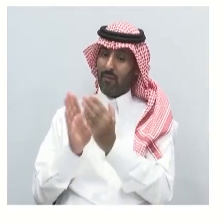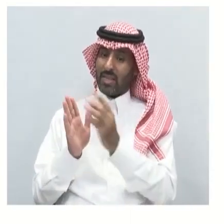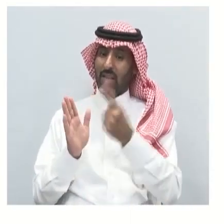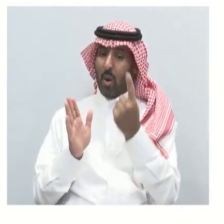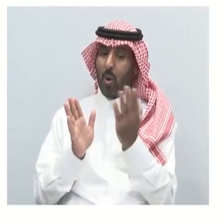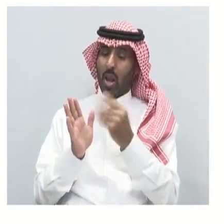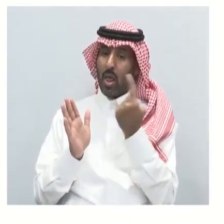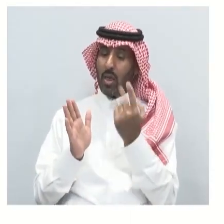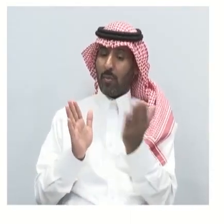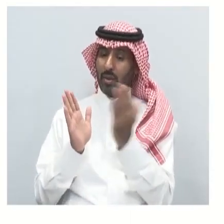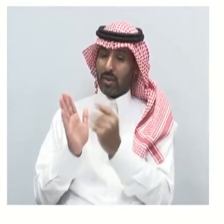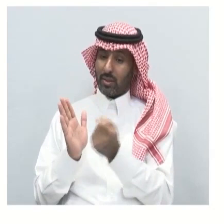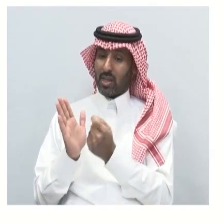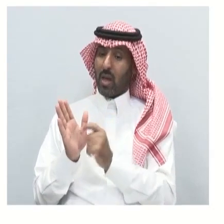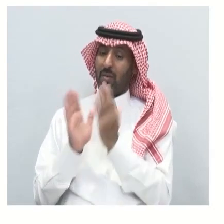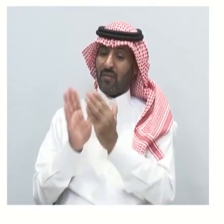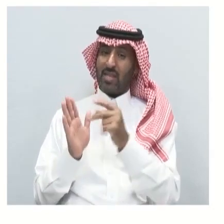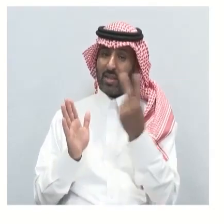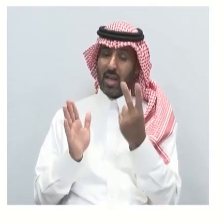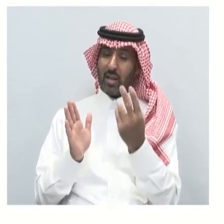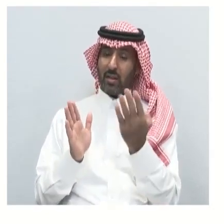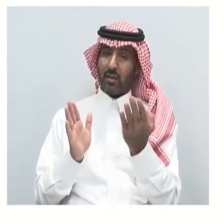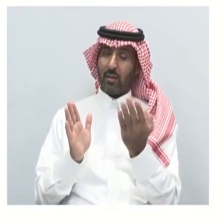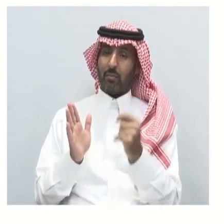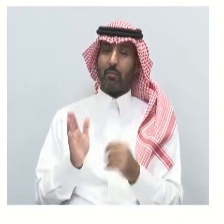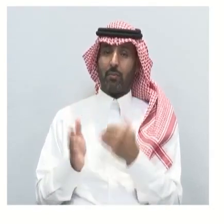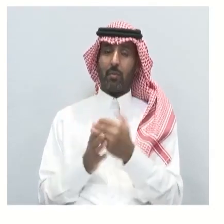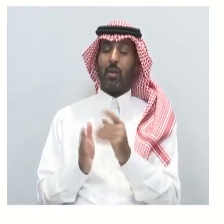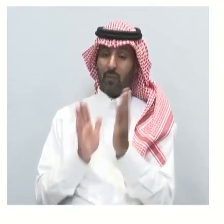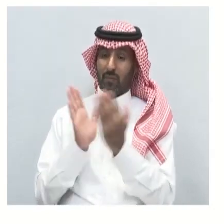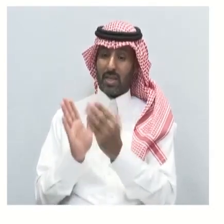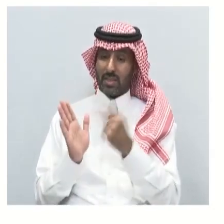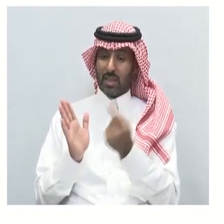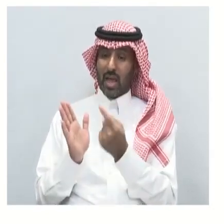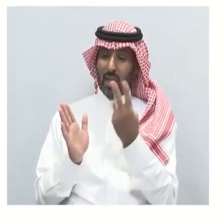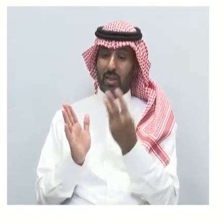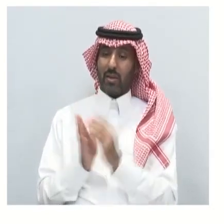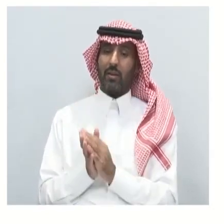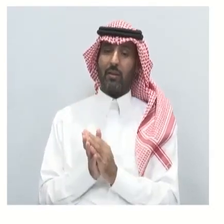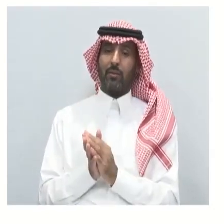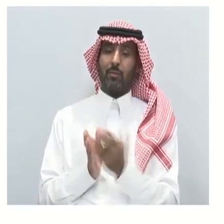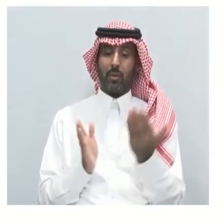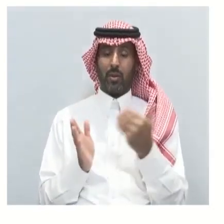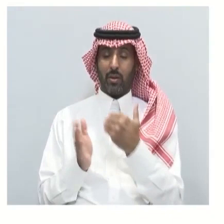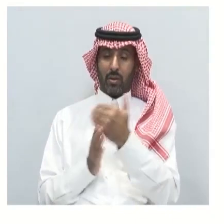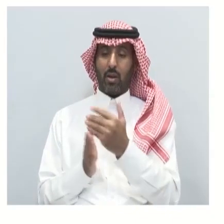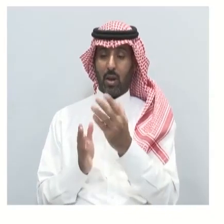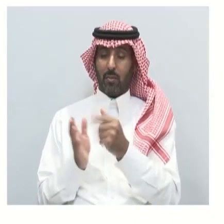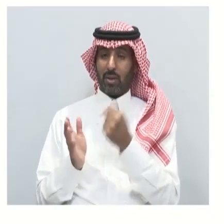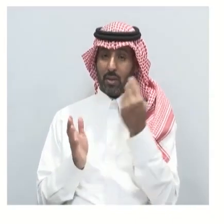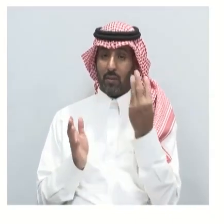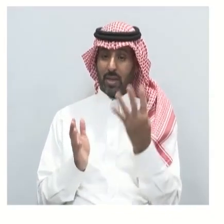ذلك يقوم باعداد الفصل الثاني بعد ذلك يقوم باعداد الفصل الثالث و بعد ذلك يقوم باعداد